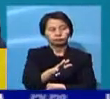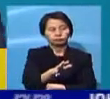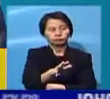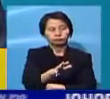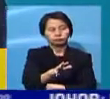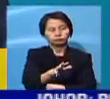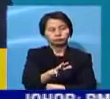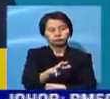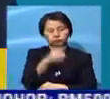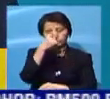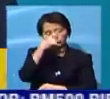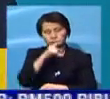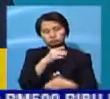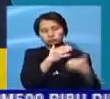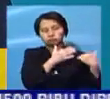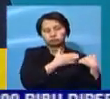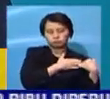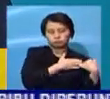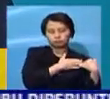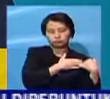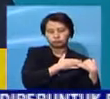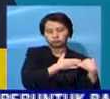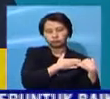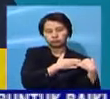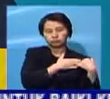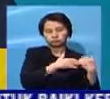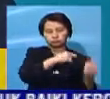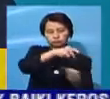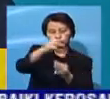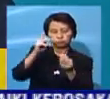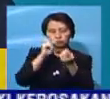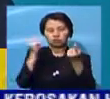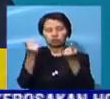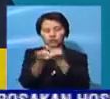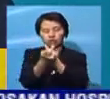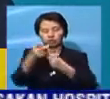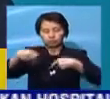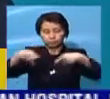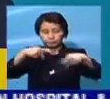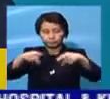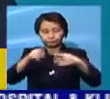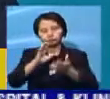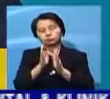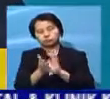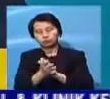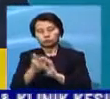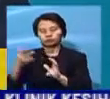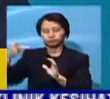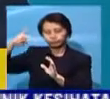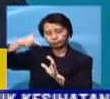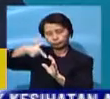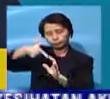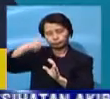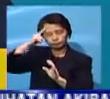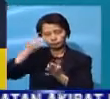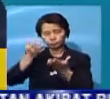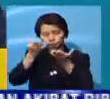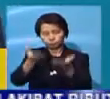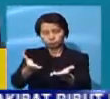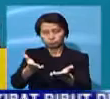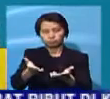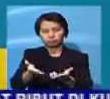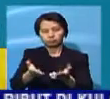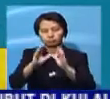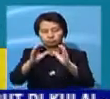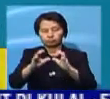In response to this deteriorating market environment, Petronas introduced a series of sequential